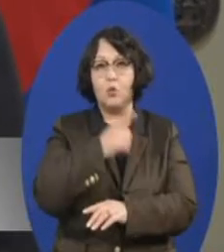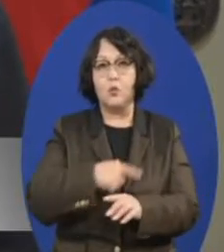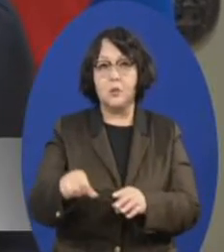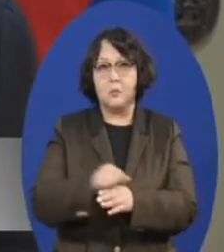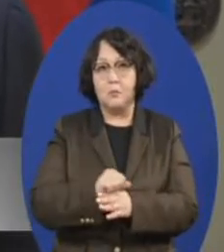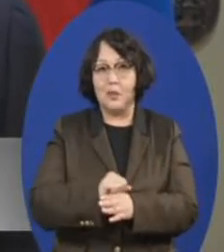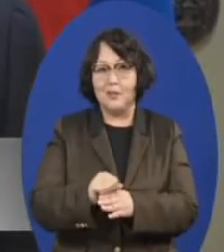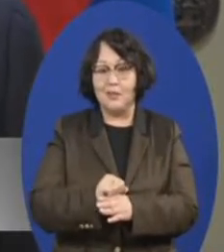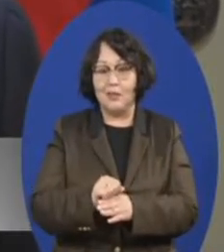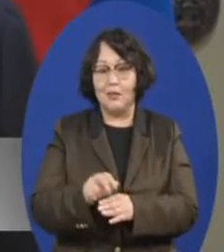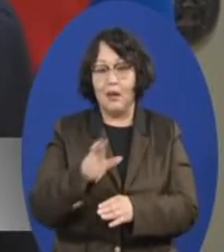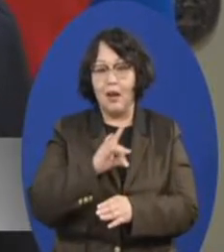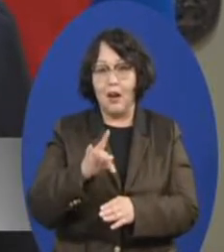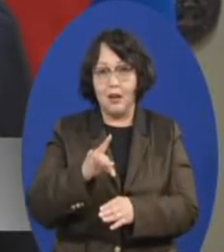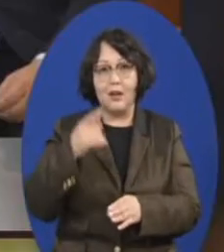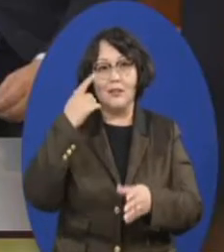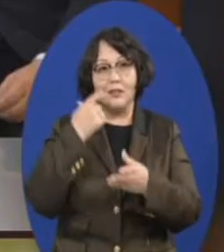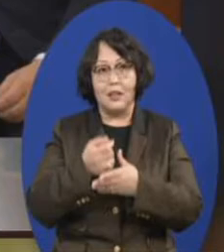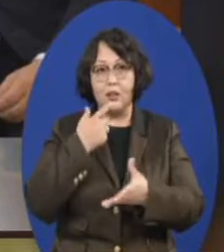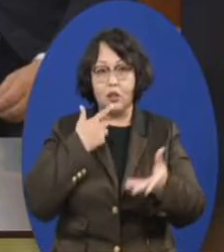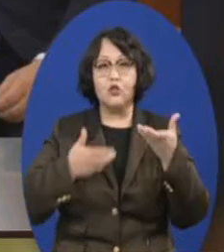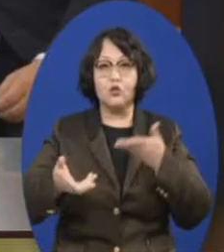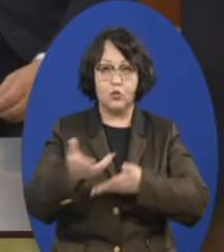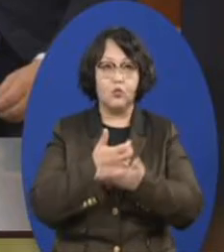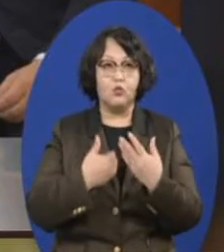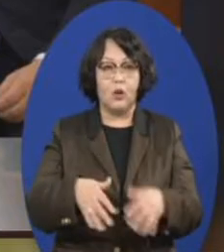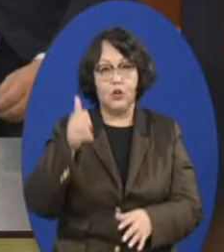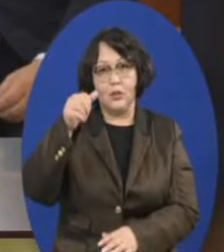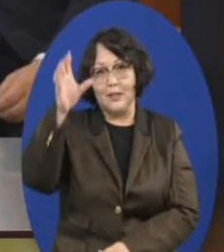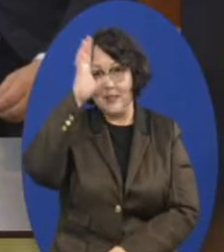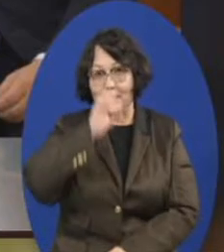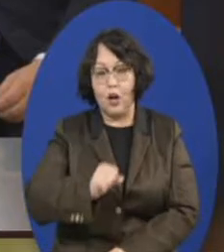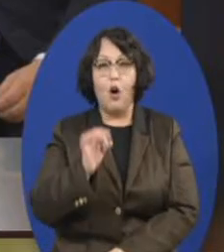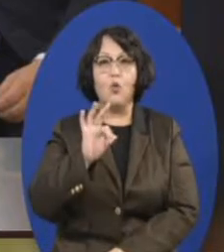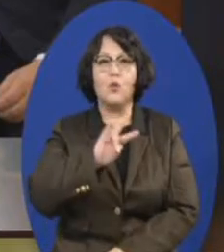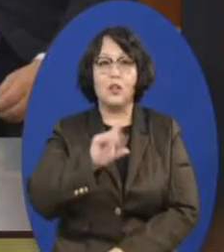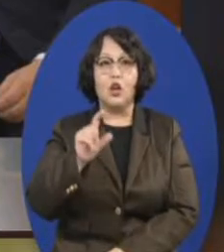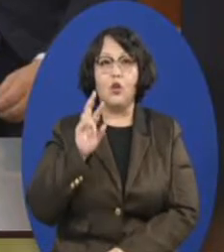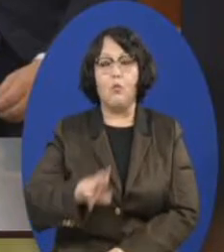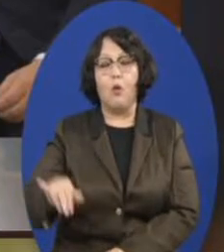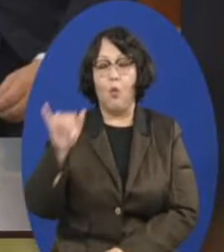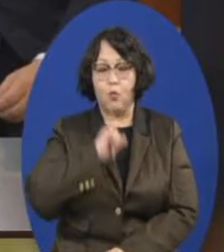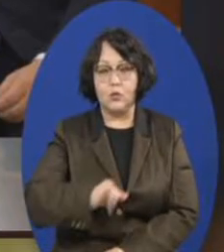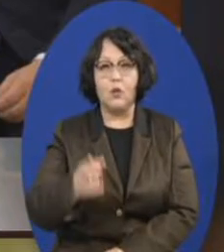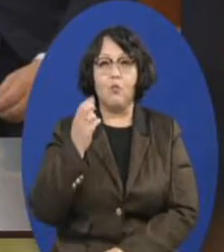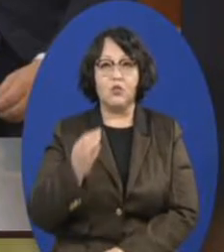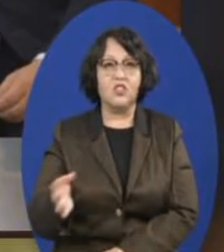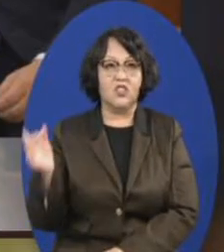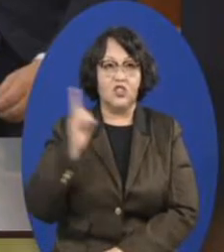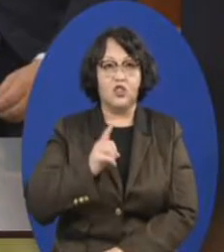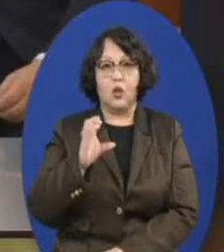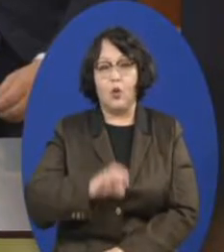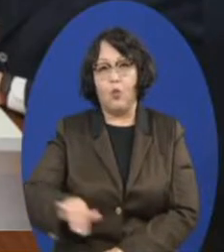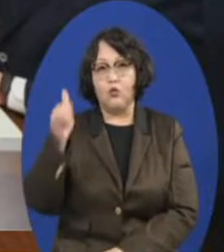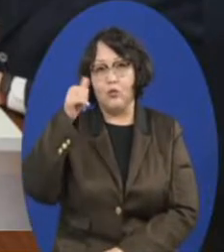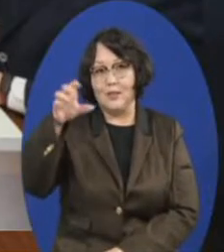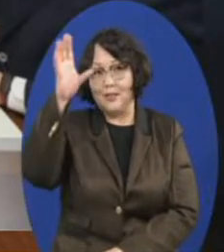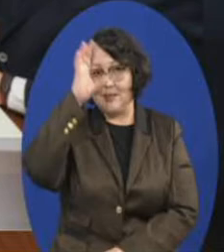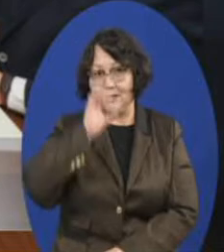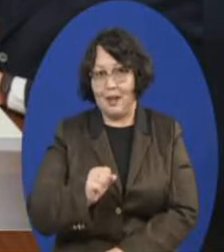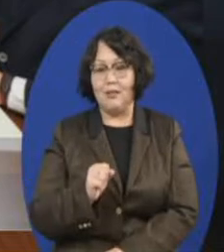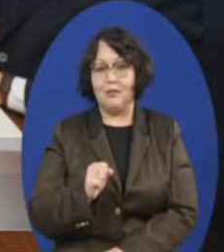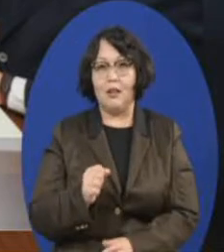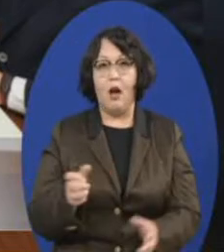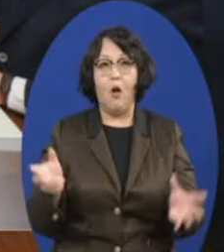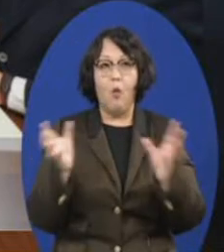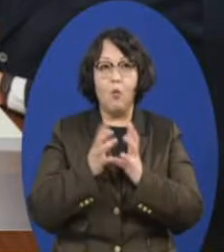инженерид бэлтгэх тал дээр бас талууд харилцсан тохиролцсон байж байгаа. Ерөнхий сайд Оюун Эрдэнэ Японы улсаас буцах замдаа бүгд найрамдах Солонгос улсын ерөнхий сайд